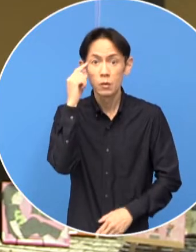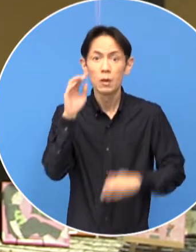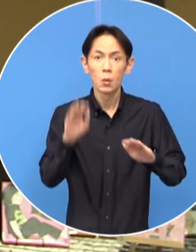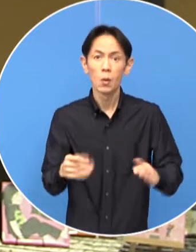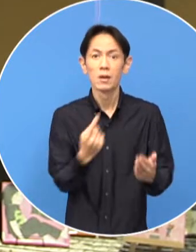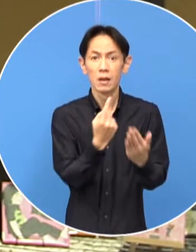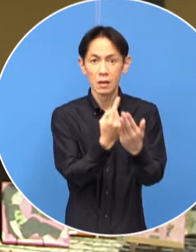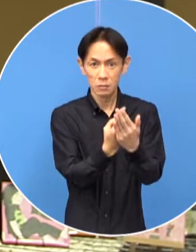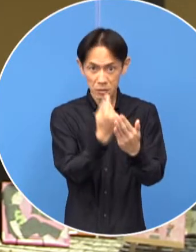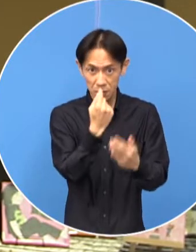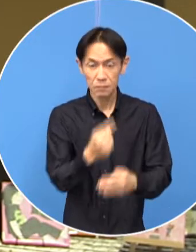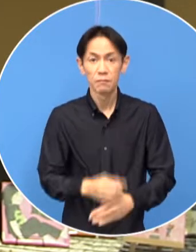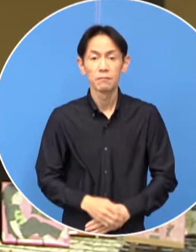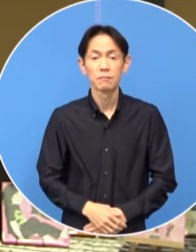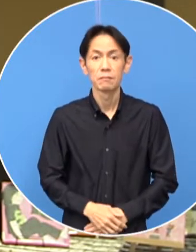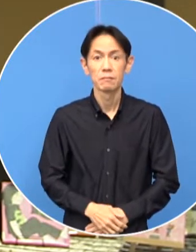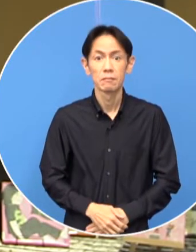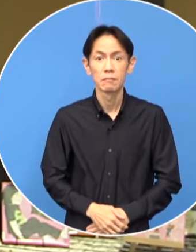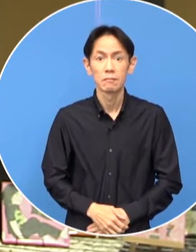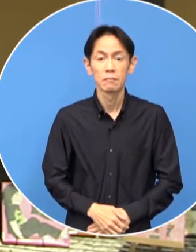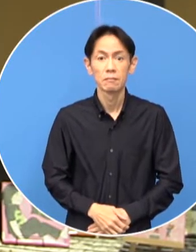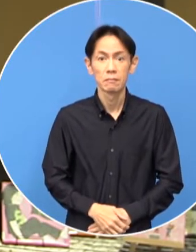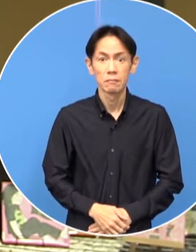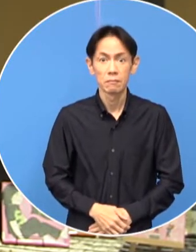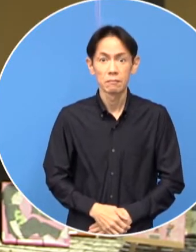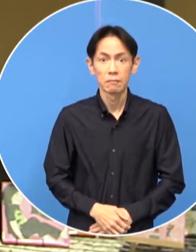今回出演をしたとかです。